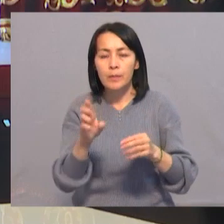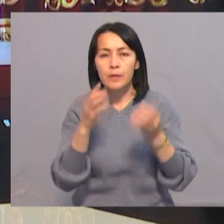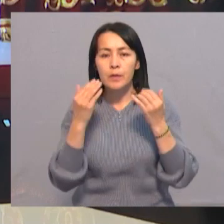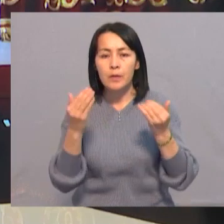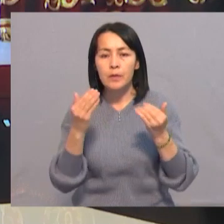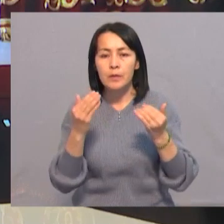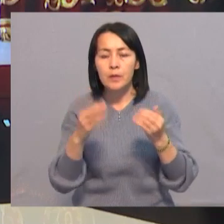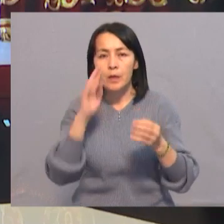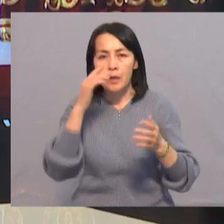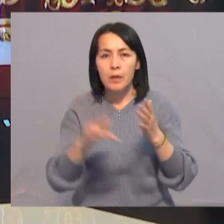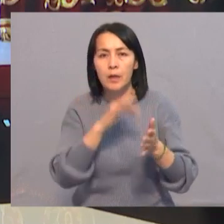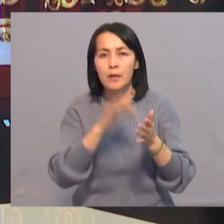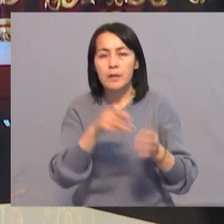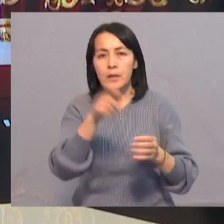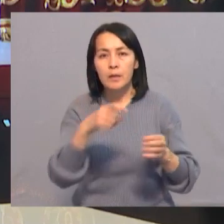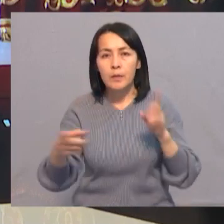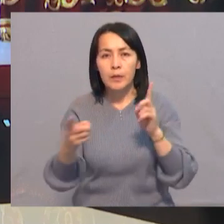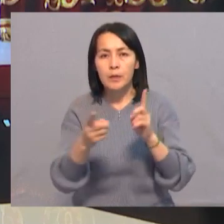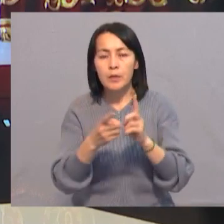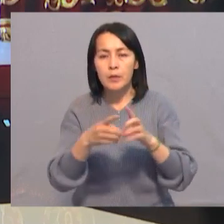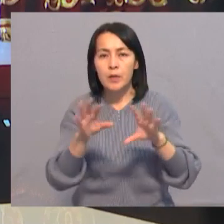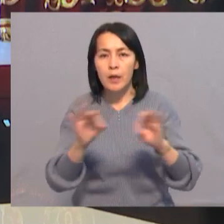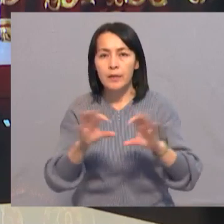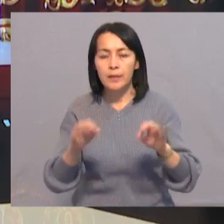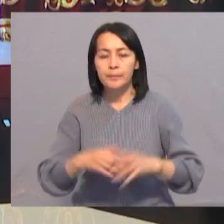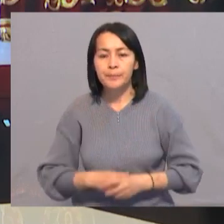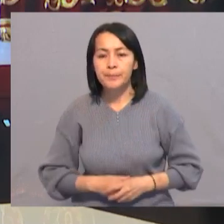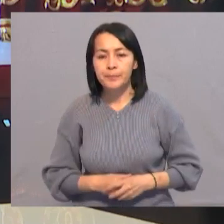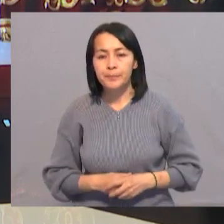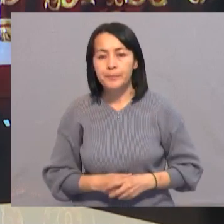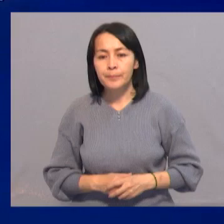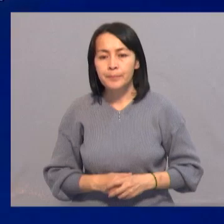Бизембаев Тың Шымкент қаласының тұрғындармен кездесуінде мәлім болды.